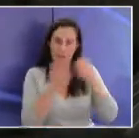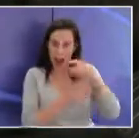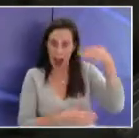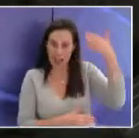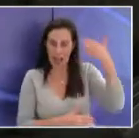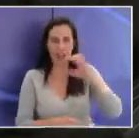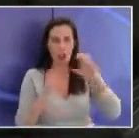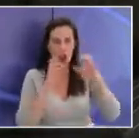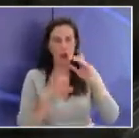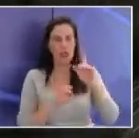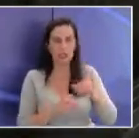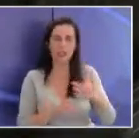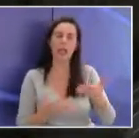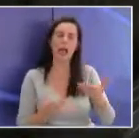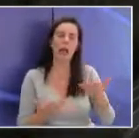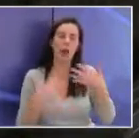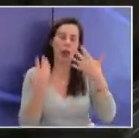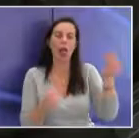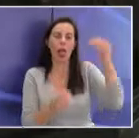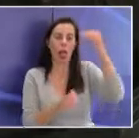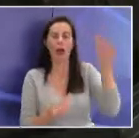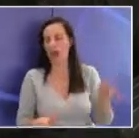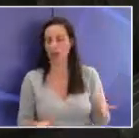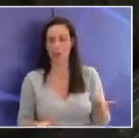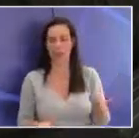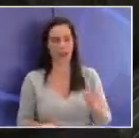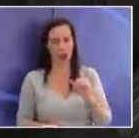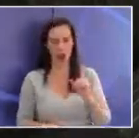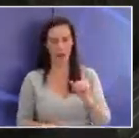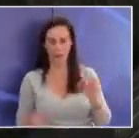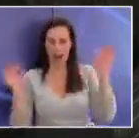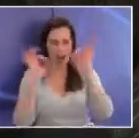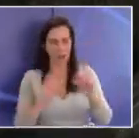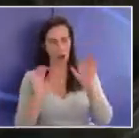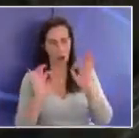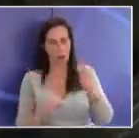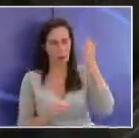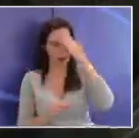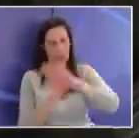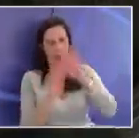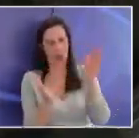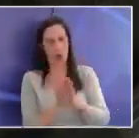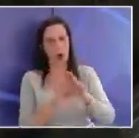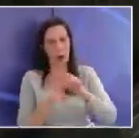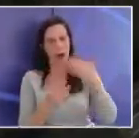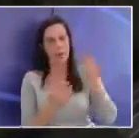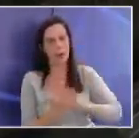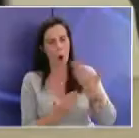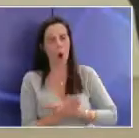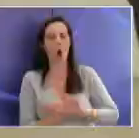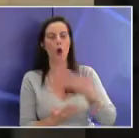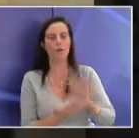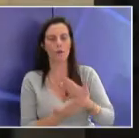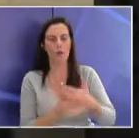יודעת, כלי התקשורת צריכים למלא זמן מסך ולתת פרשנויות, אבל אף אחד באמת לא מכיר את התמונה המלאה. אבל כשמישהו